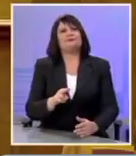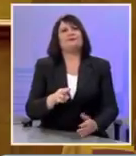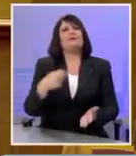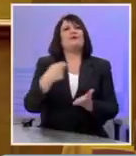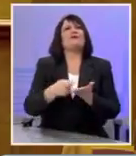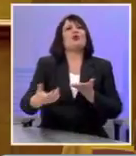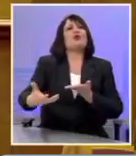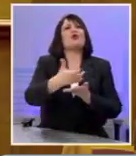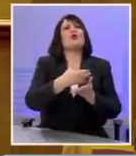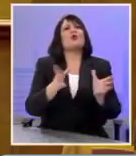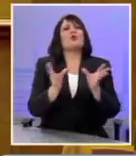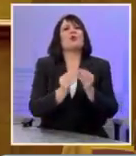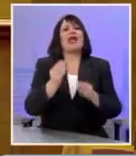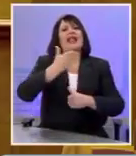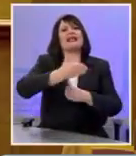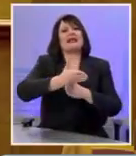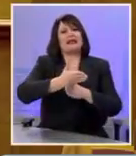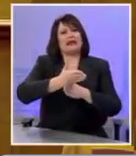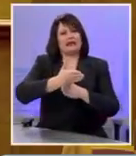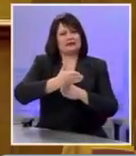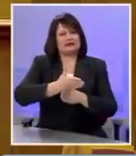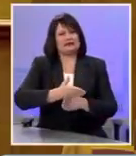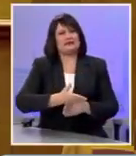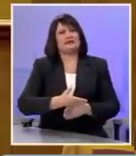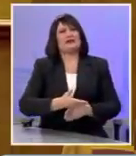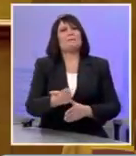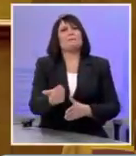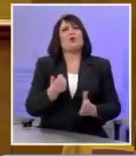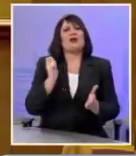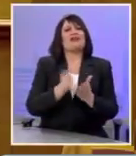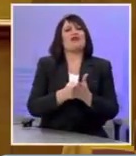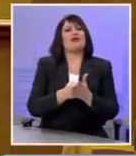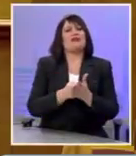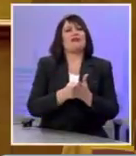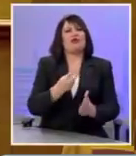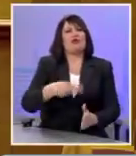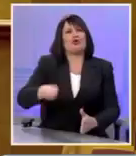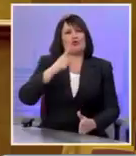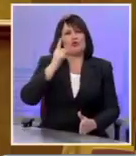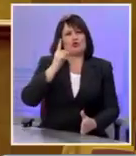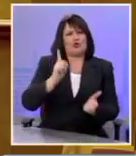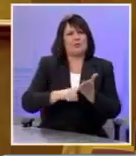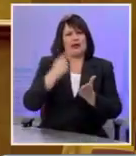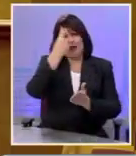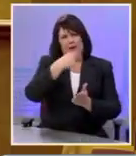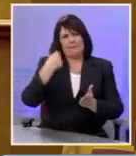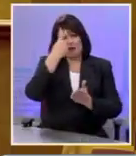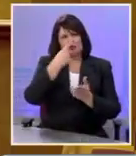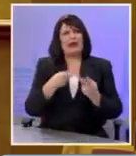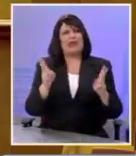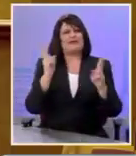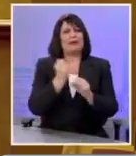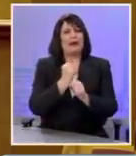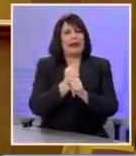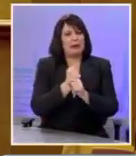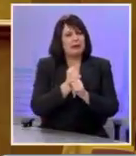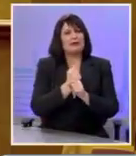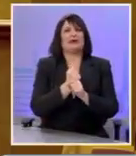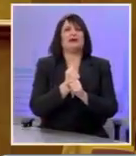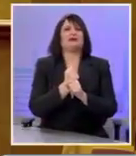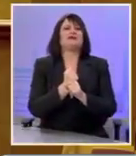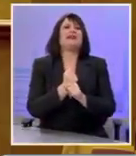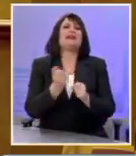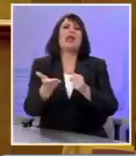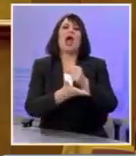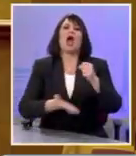εισοδήματος στα ενίκια, αύξηση της προκαταβολής φόρου στα νομικά πρόσωπα, στους ελεύθερους επαγγελματίες και